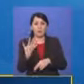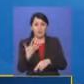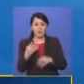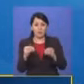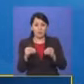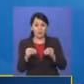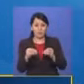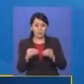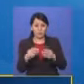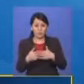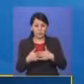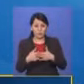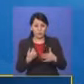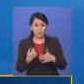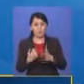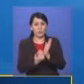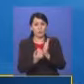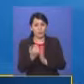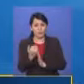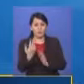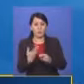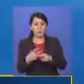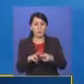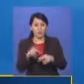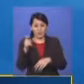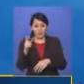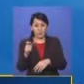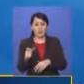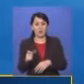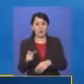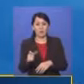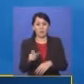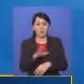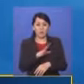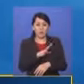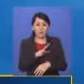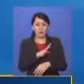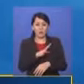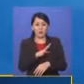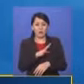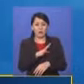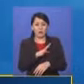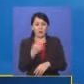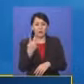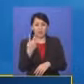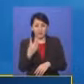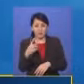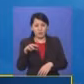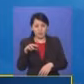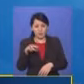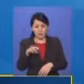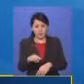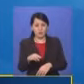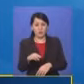больше. На амбулаторном лечении пациенты находятся более... Было у нас эпизод, когда более 2000, доходило